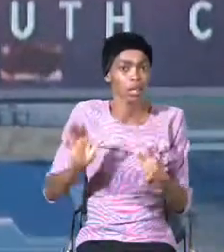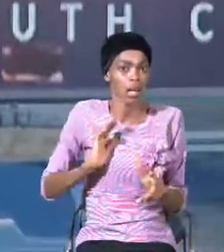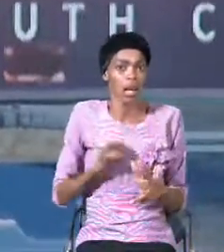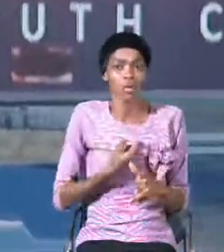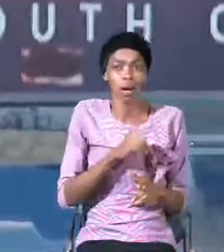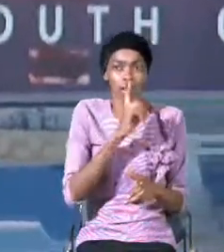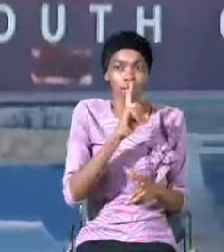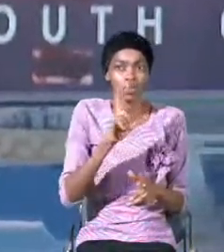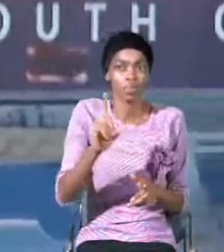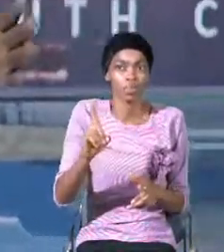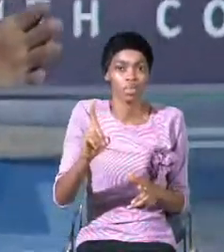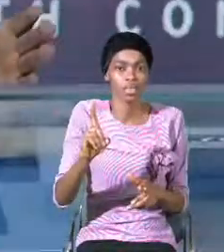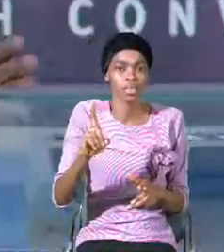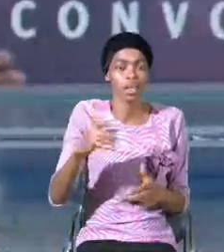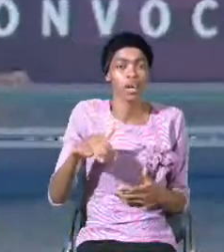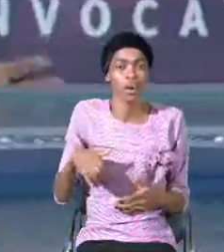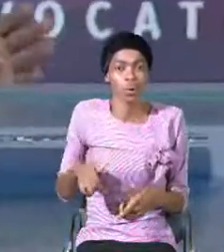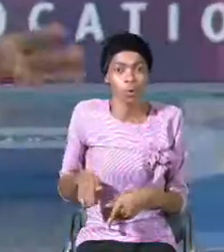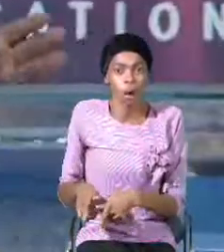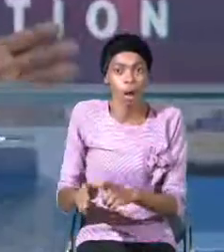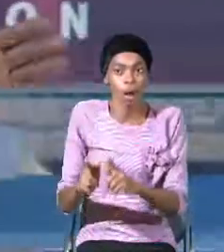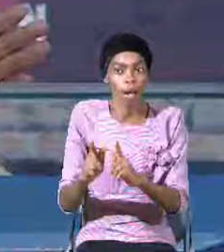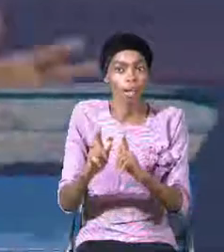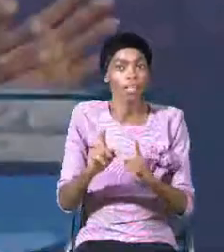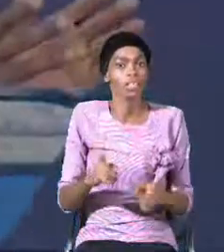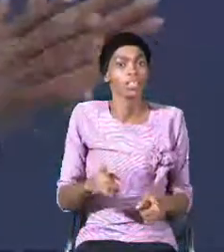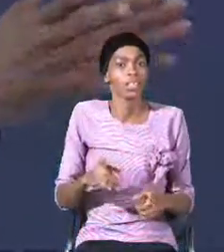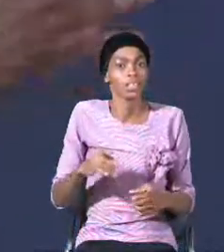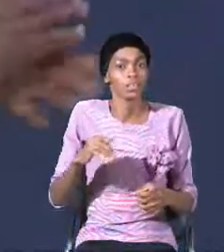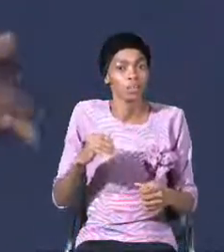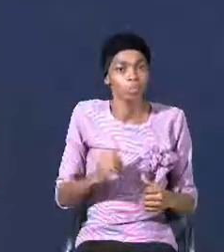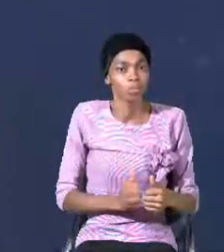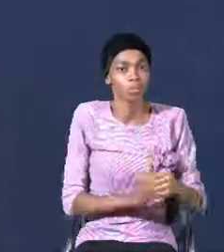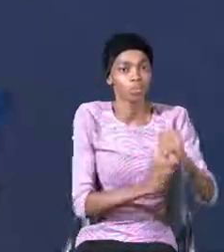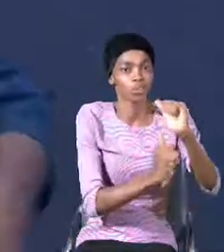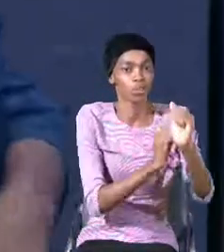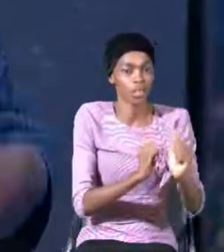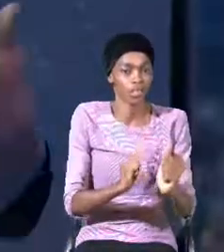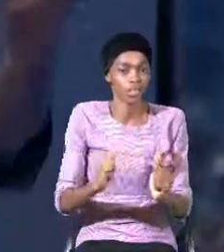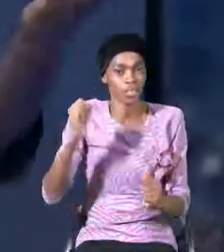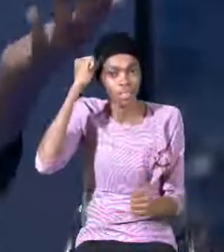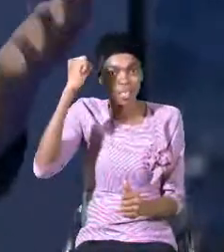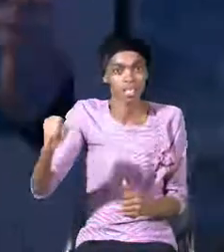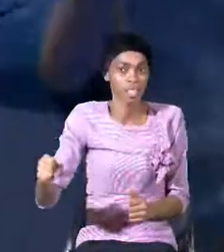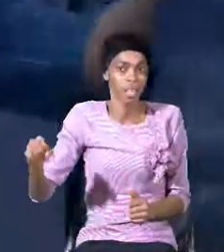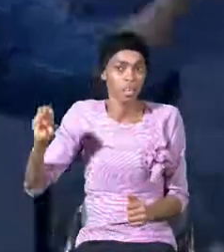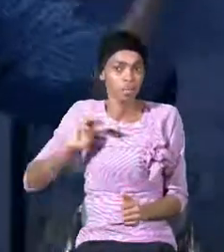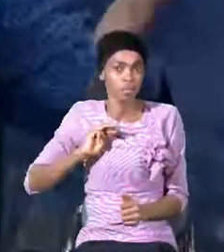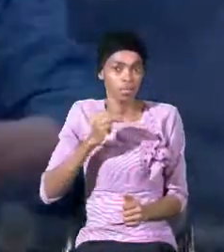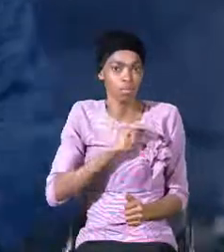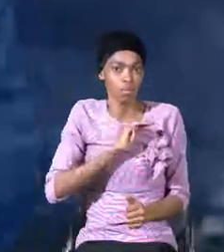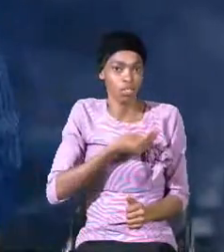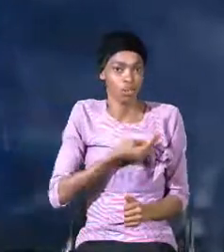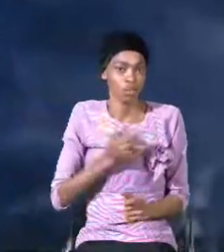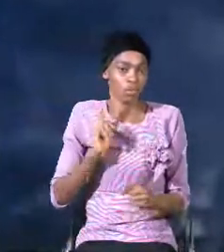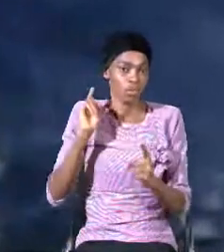réassurance en poursuivant sa mission envers les hommes. Notre vie